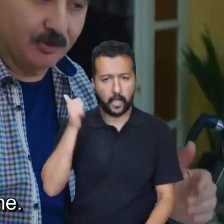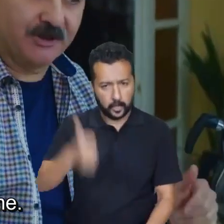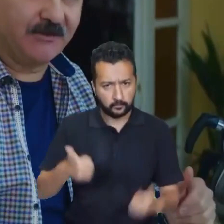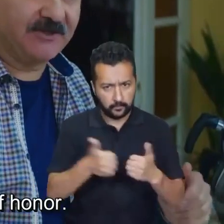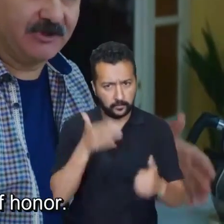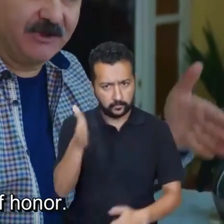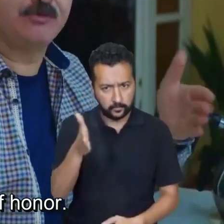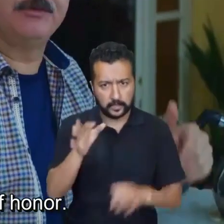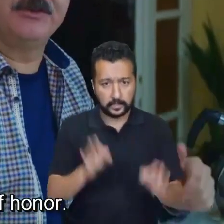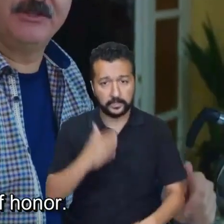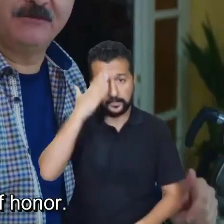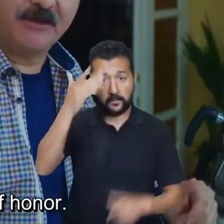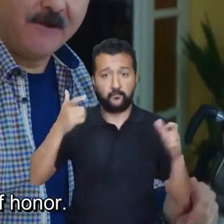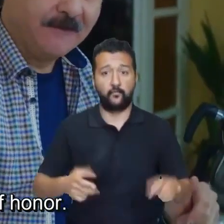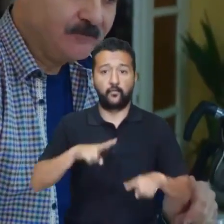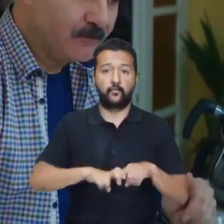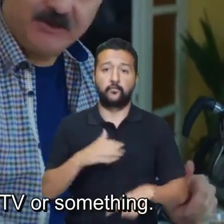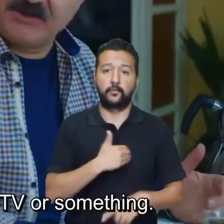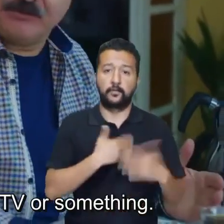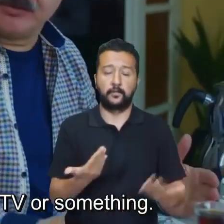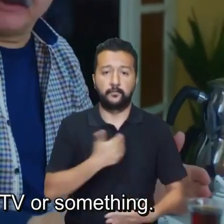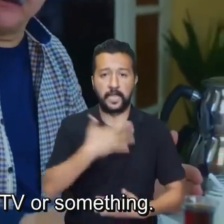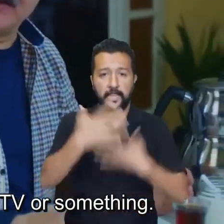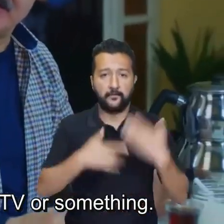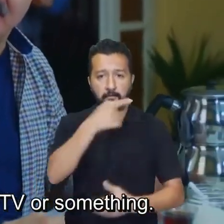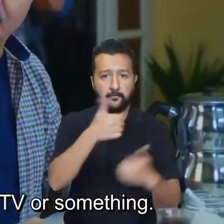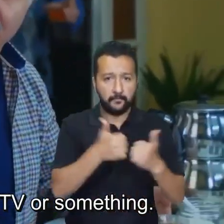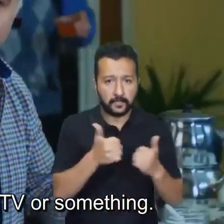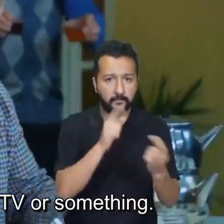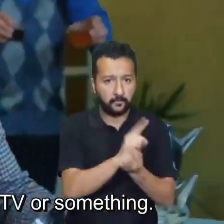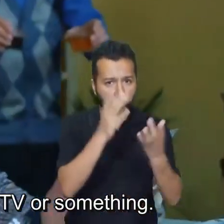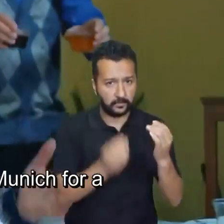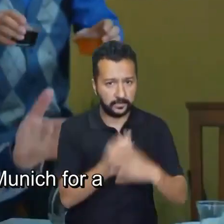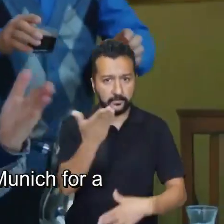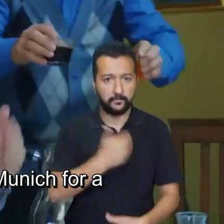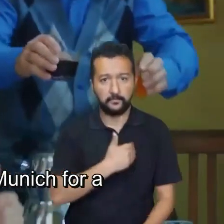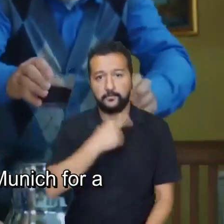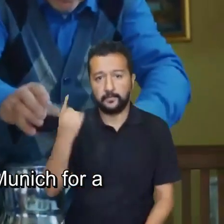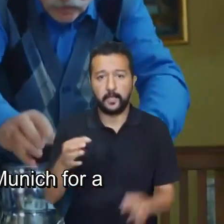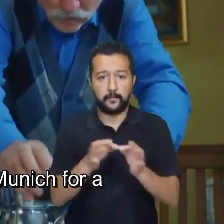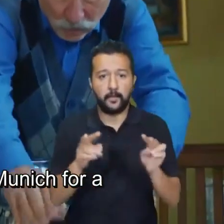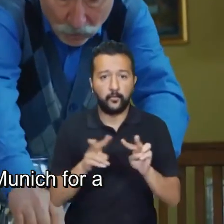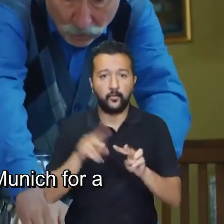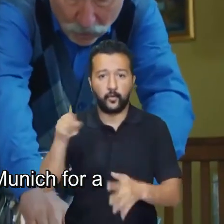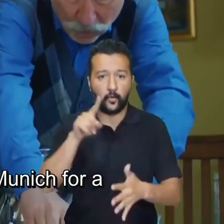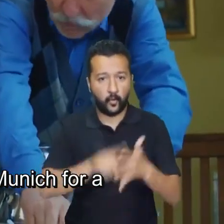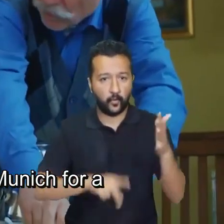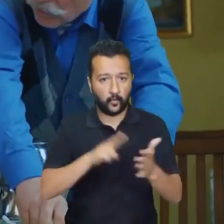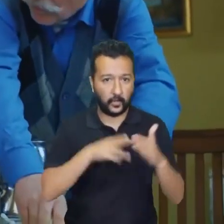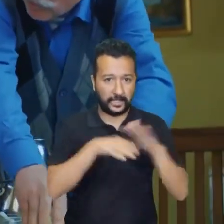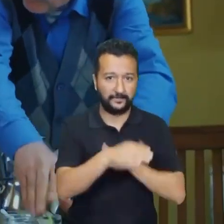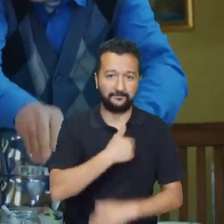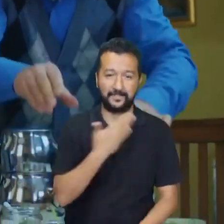her maçında oradaydım. Hatta şeref tribündeydim ben. Benim televizyonlarda falan rast gelmiş olman lazım. Ben bir ara Bayern Münih'in yönetim kurulundaydım